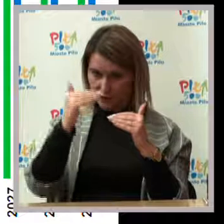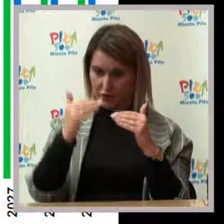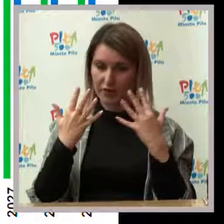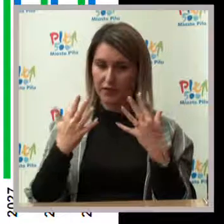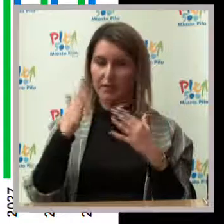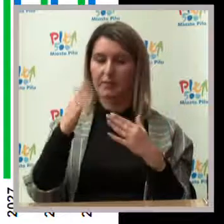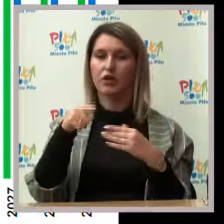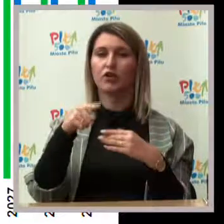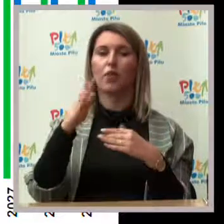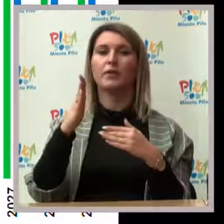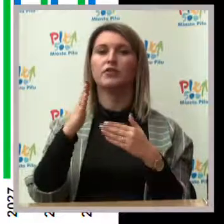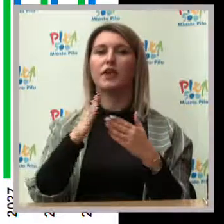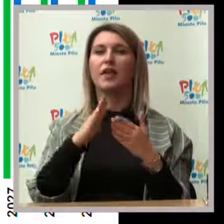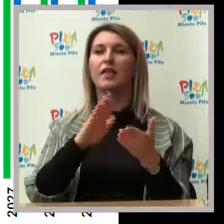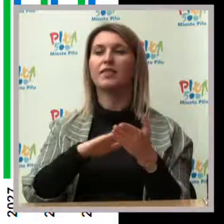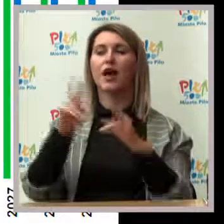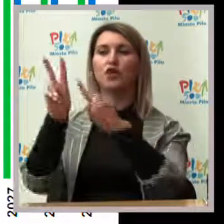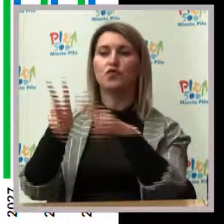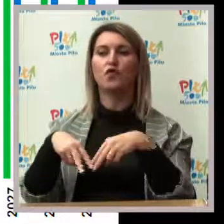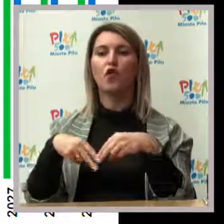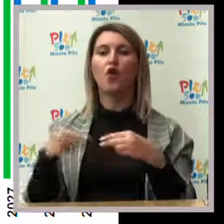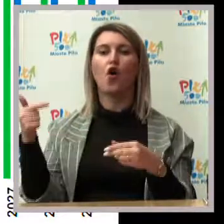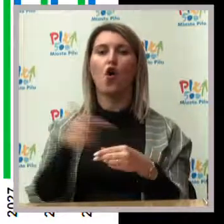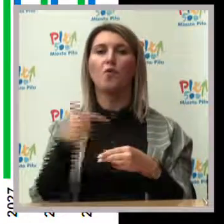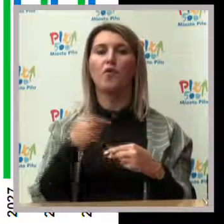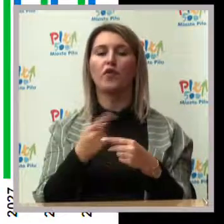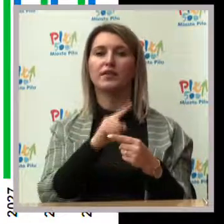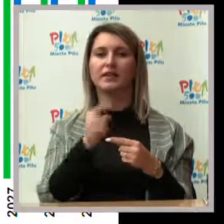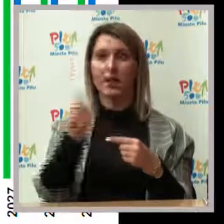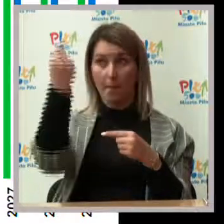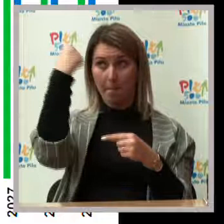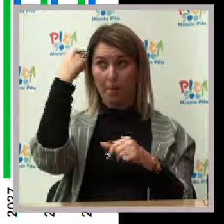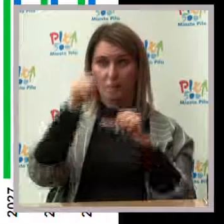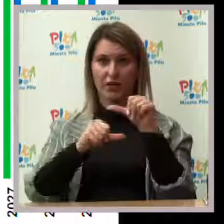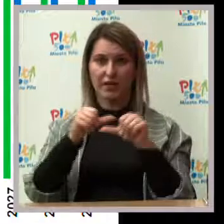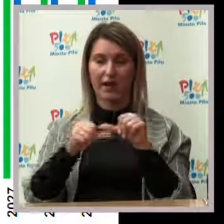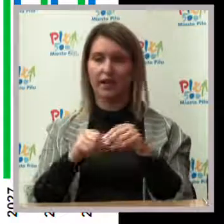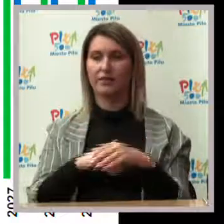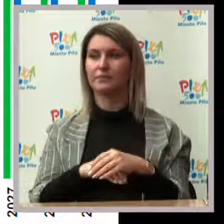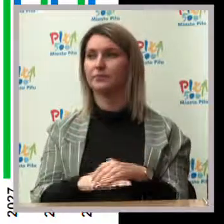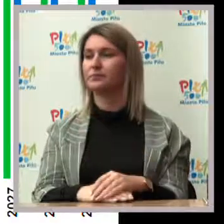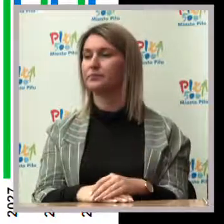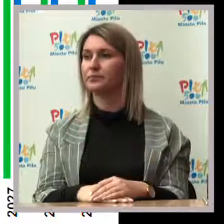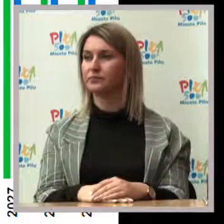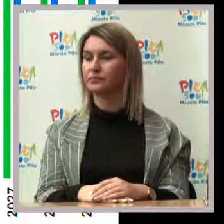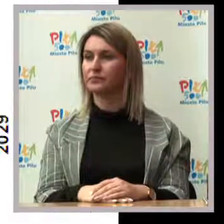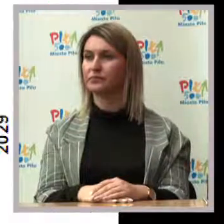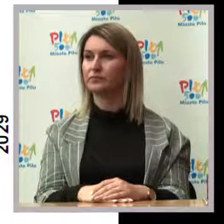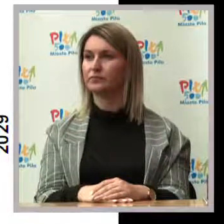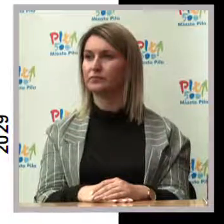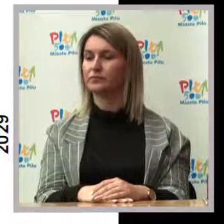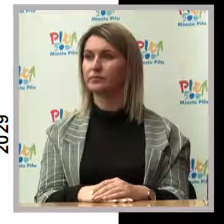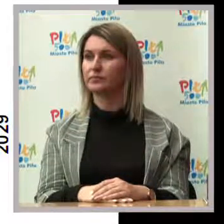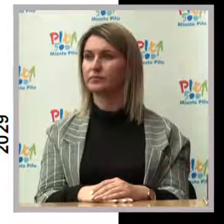nam zwrot zobowiązań przychodowych z poprzednich lat, które pozwoliły nam pozyskanie właśnie finansowania